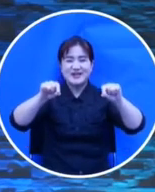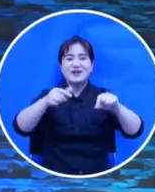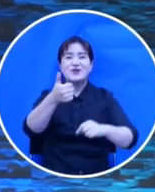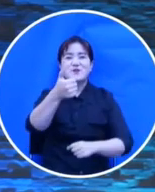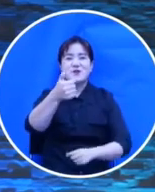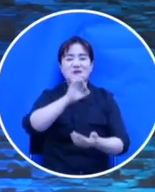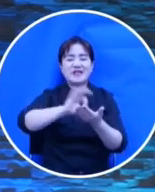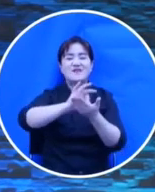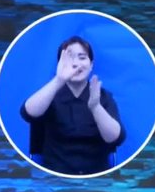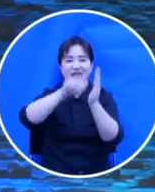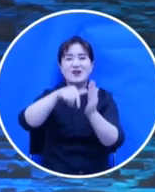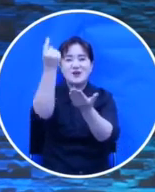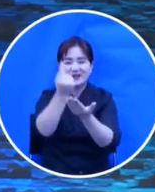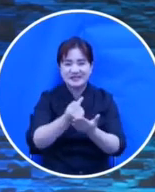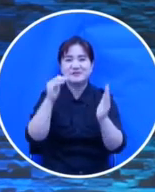자, 1번.